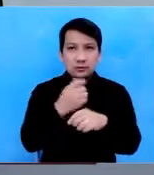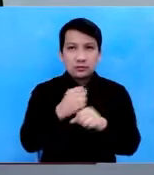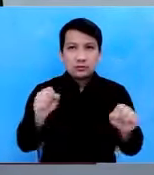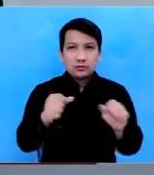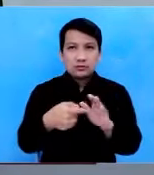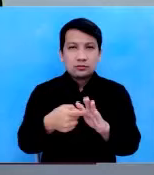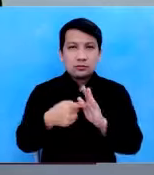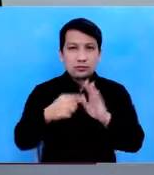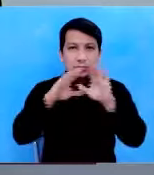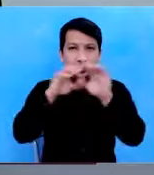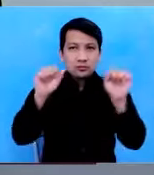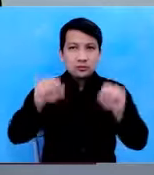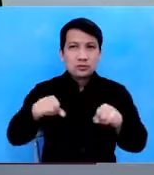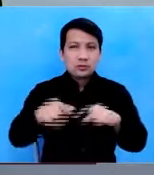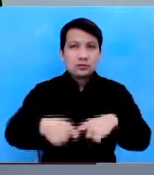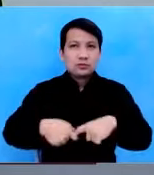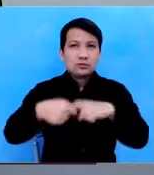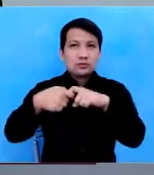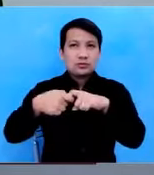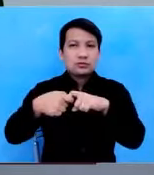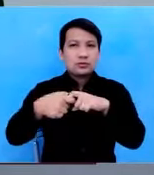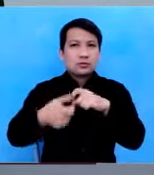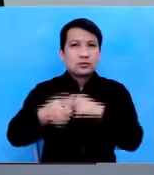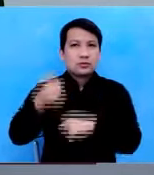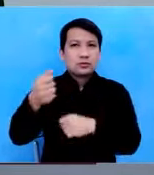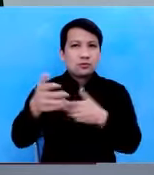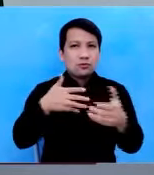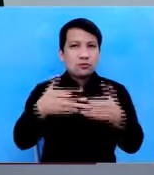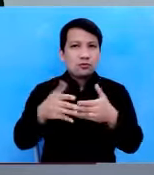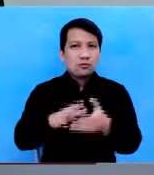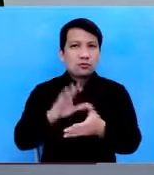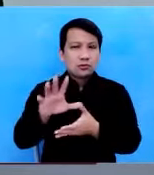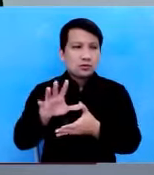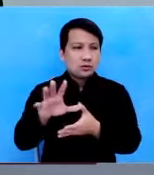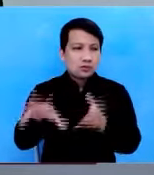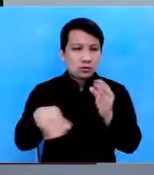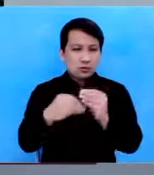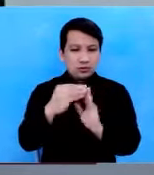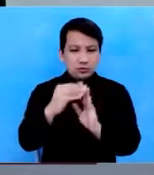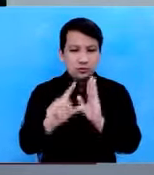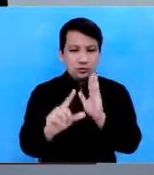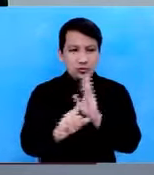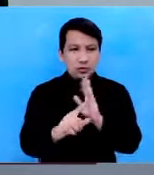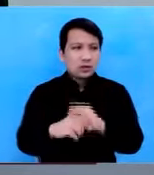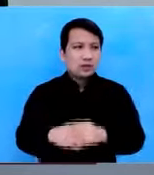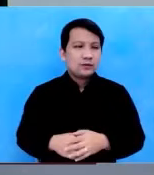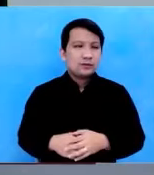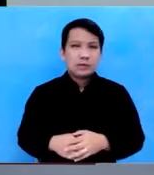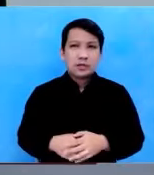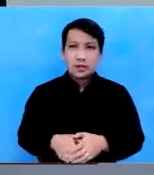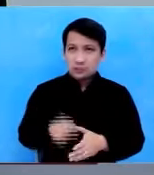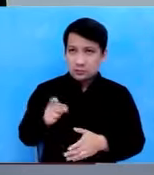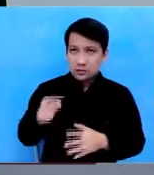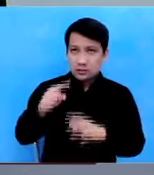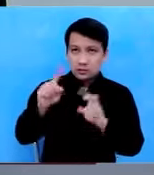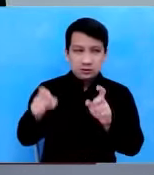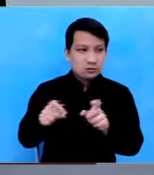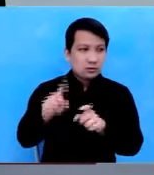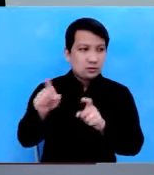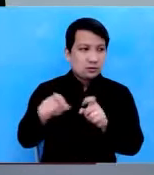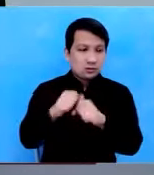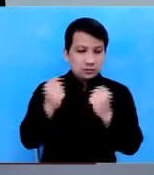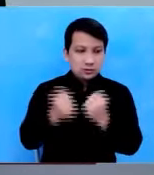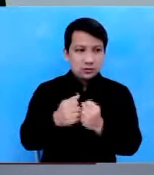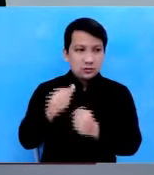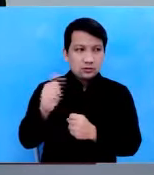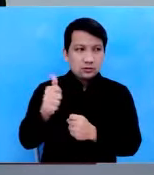the President may place the Philippines or any part of it under martial law. Iyan lang po ang binabanggit ng Section 10, Article